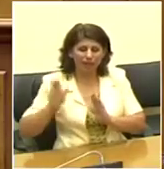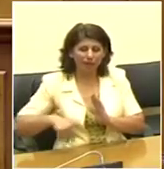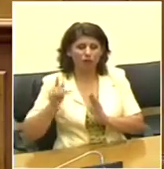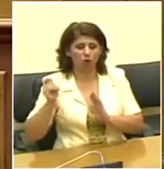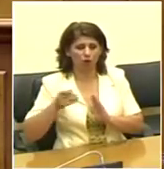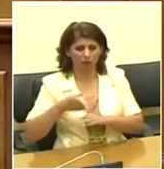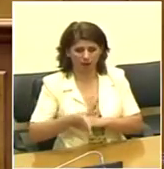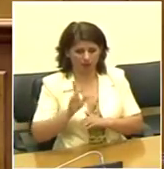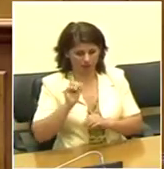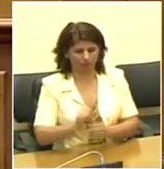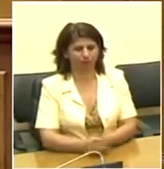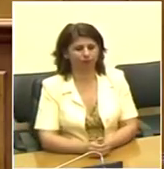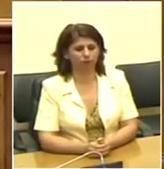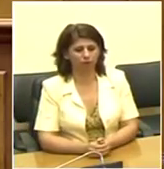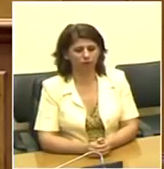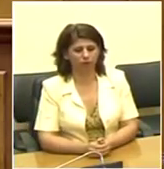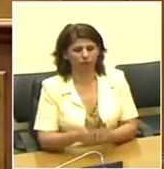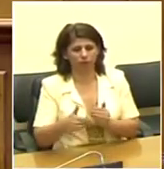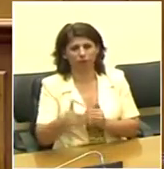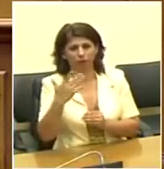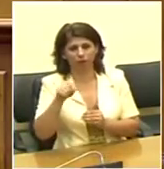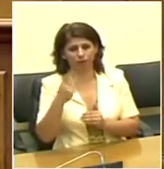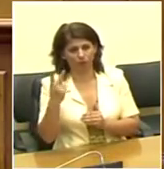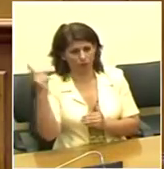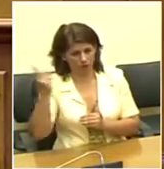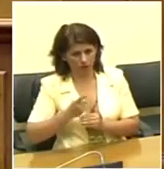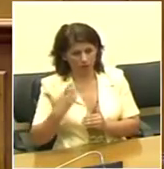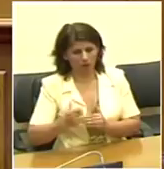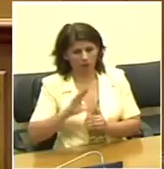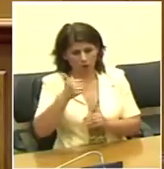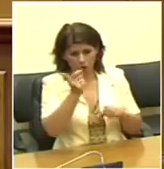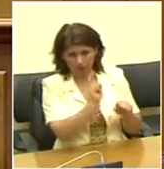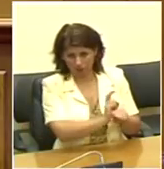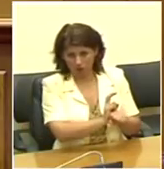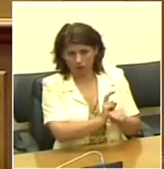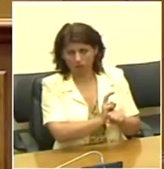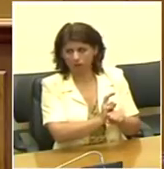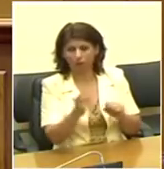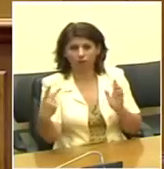Το λεγόμενο 5,2% που θα είναι το πρωτογενές πλεόνασμα το